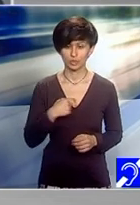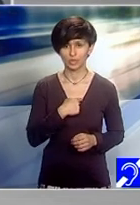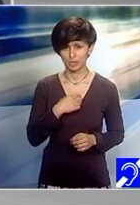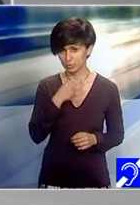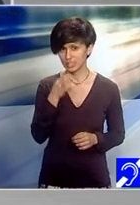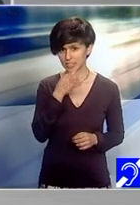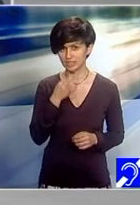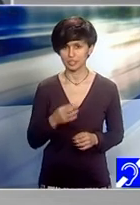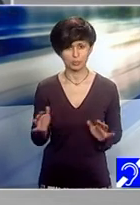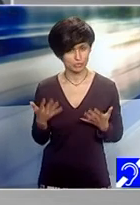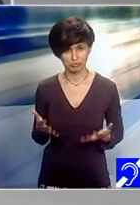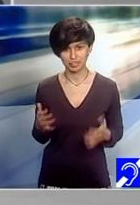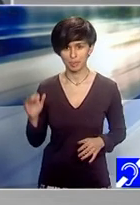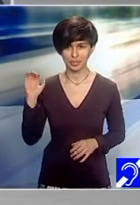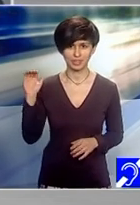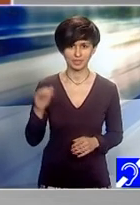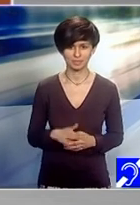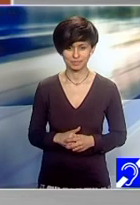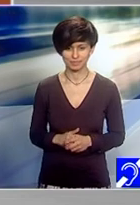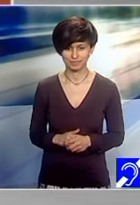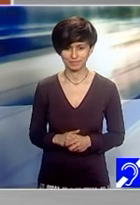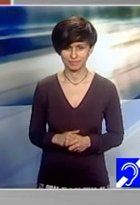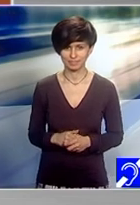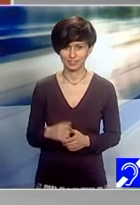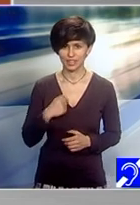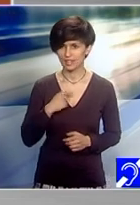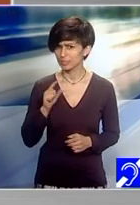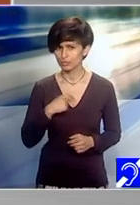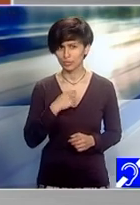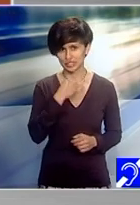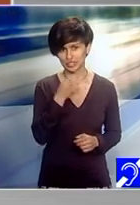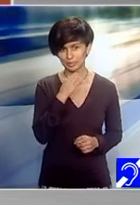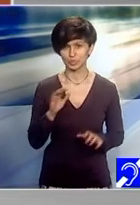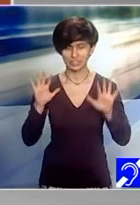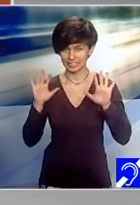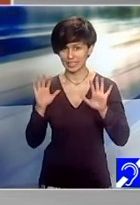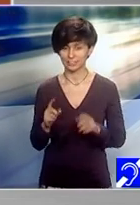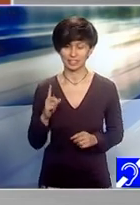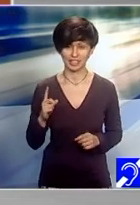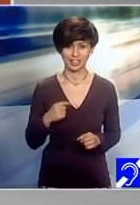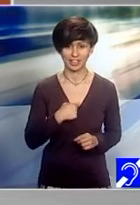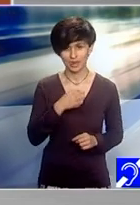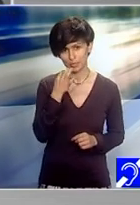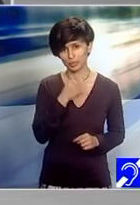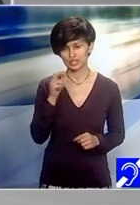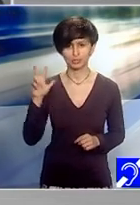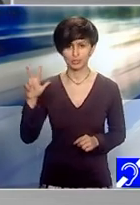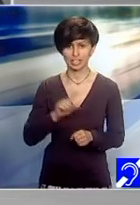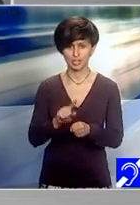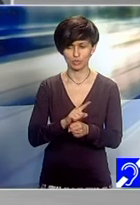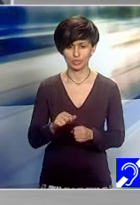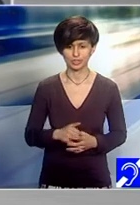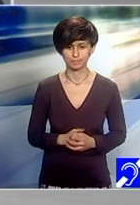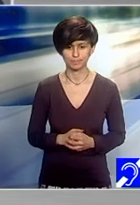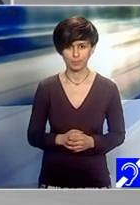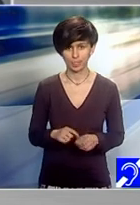buletin? Nu știu dacă chiar 10, dar 3. Da, 3 e puțin. 3 e puțin și același lucru trebuie să-l facem